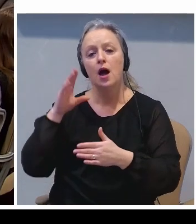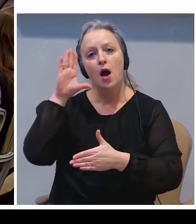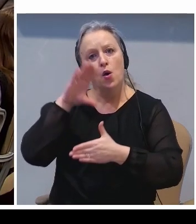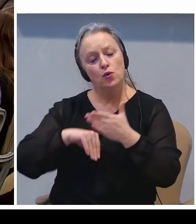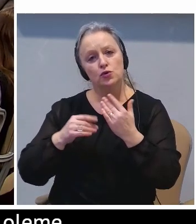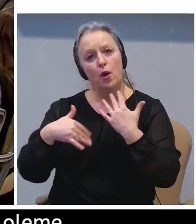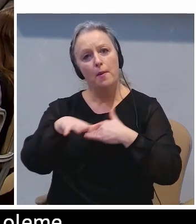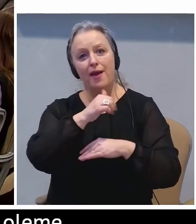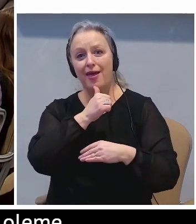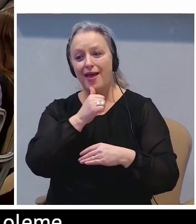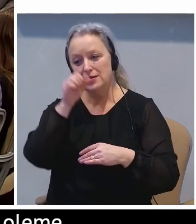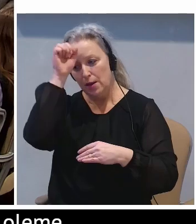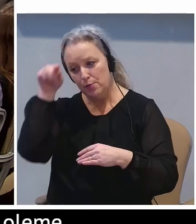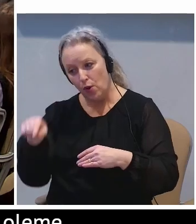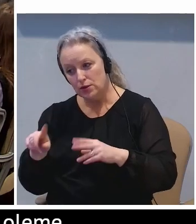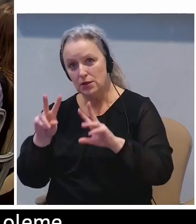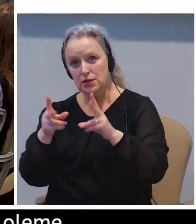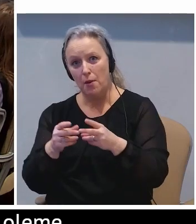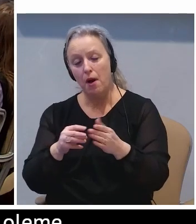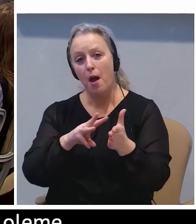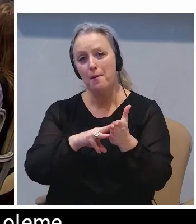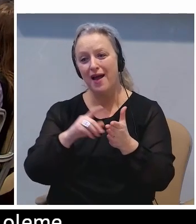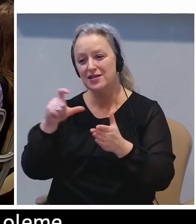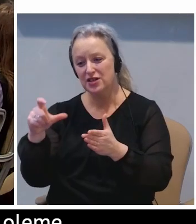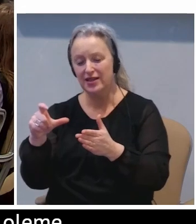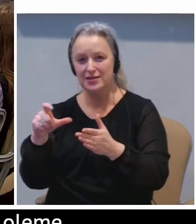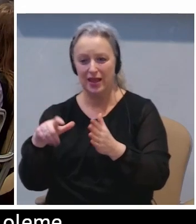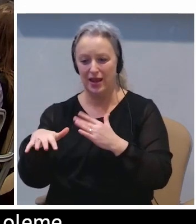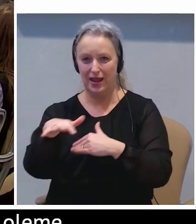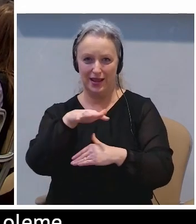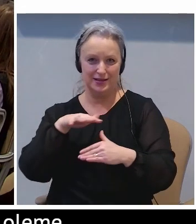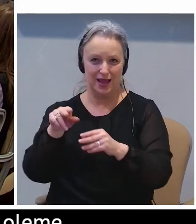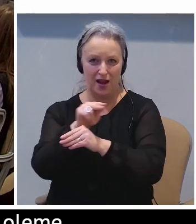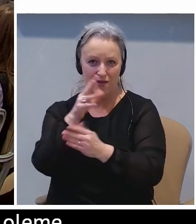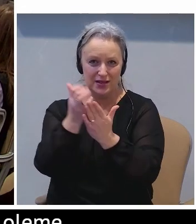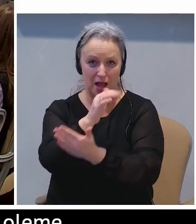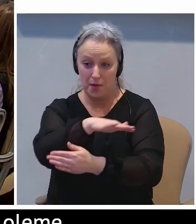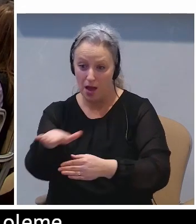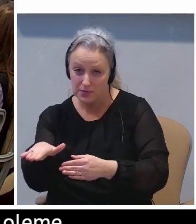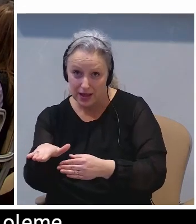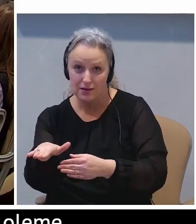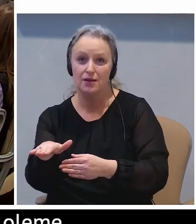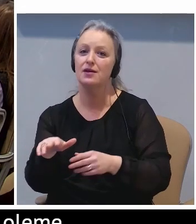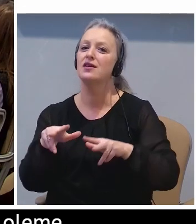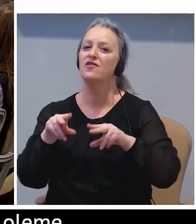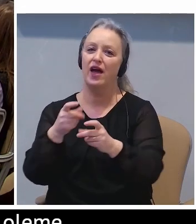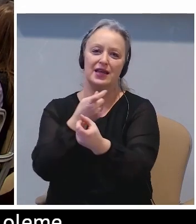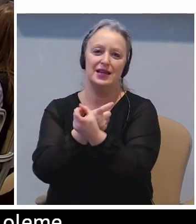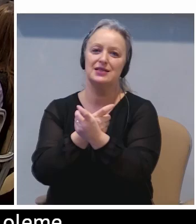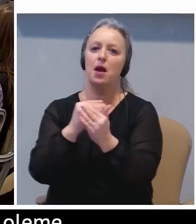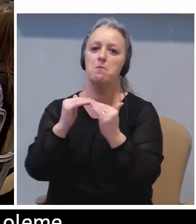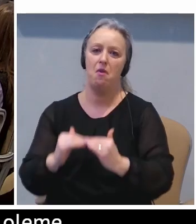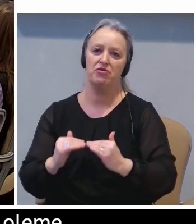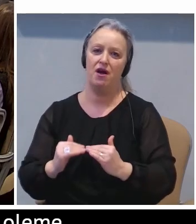meie Eesti poisi puhul ja teiste Manchesteris ravi saavate laste puhul on vähirisk nüüd märgatavalt madalam.